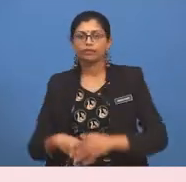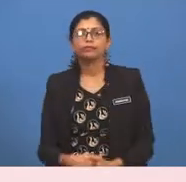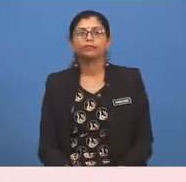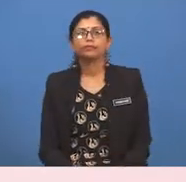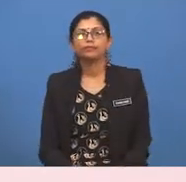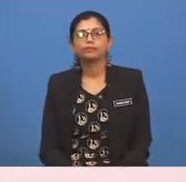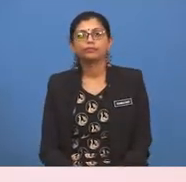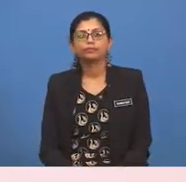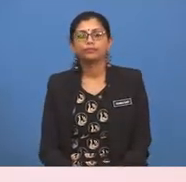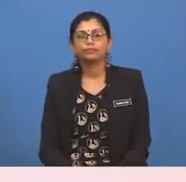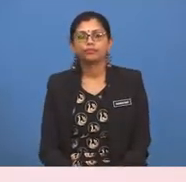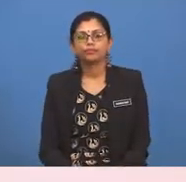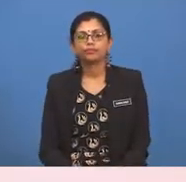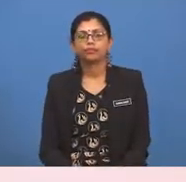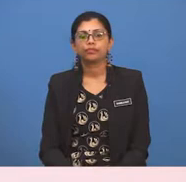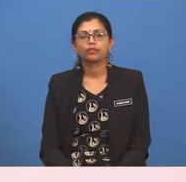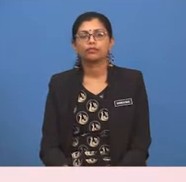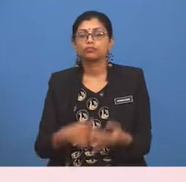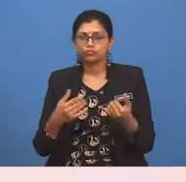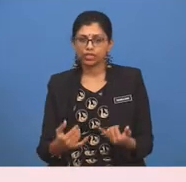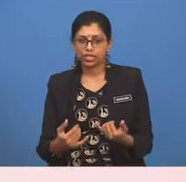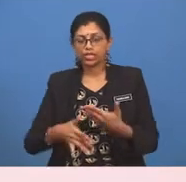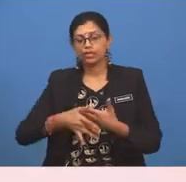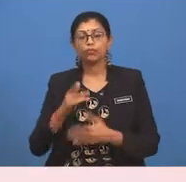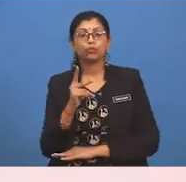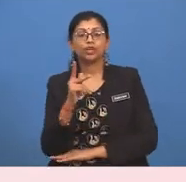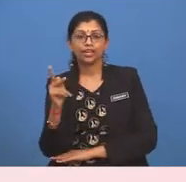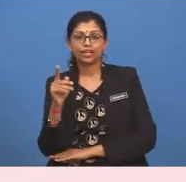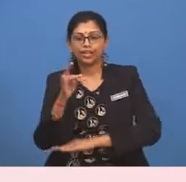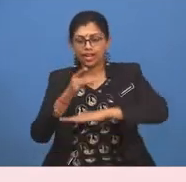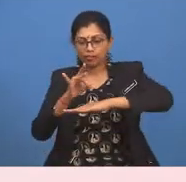Kemudian, kita akan pemudahkan